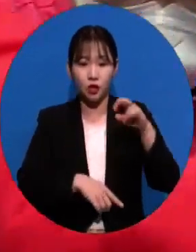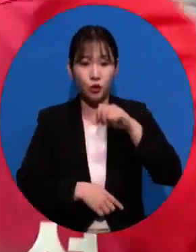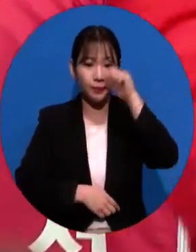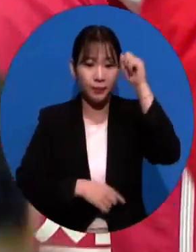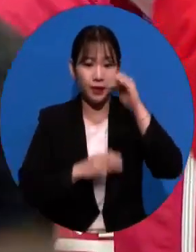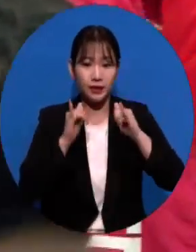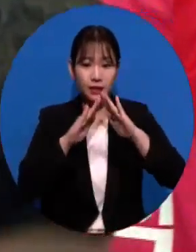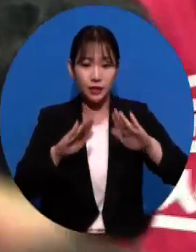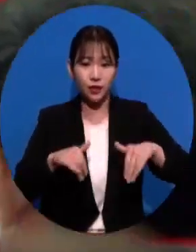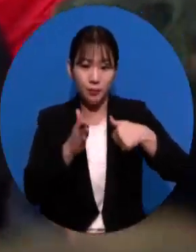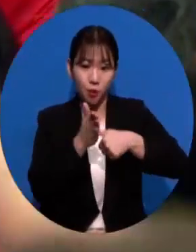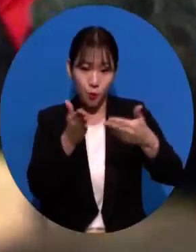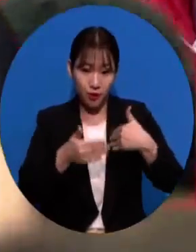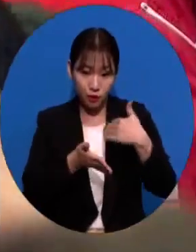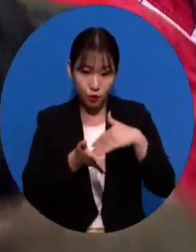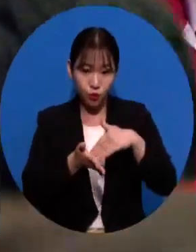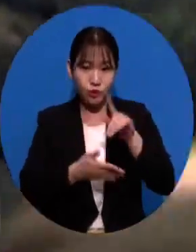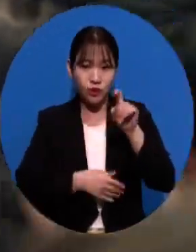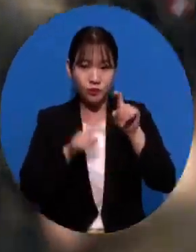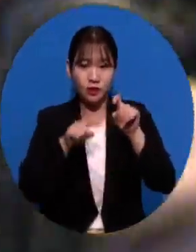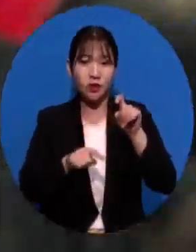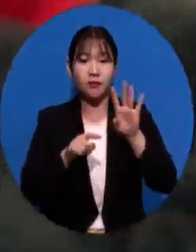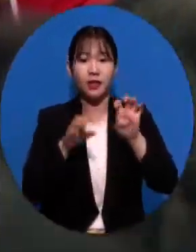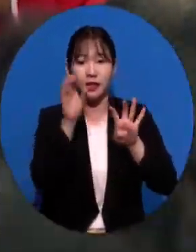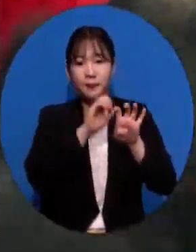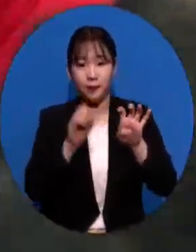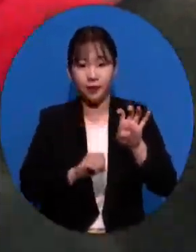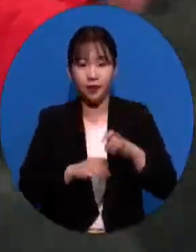당선인의 전남 득표율은 11.44%.